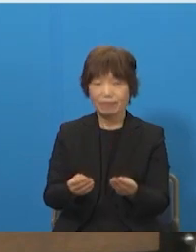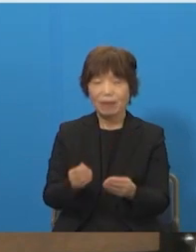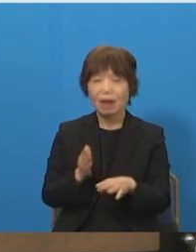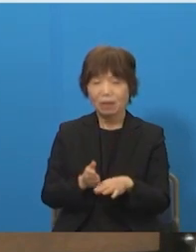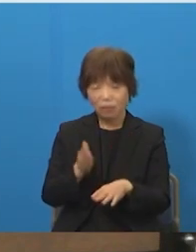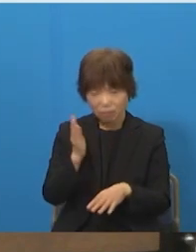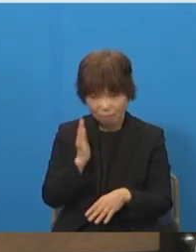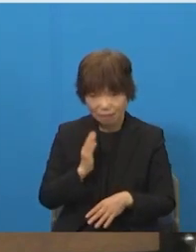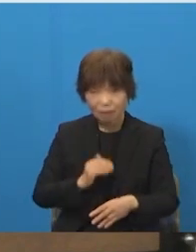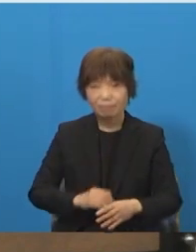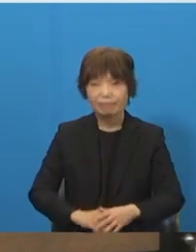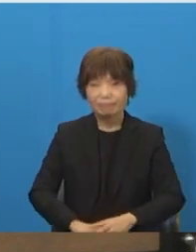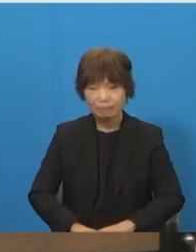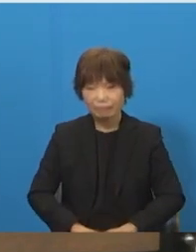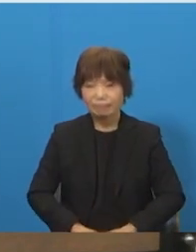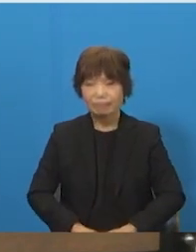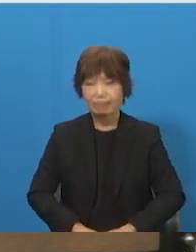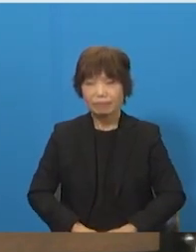聴誠にありがとうございました。